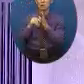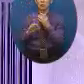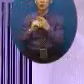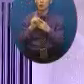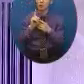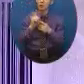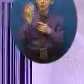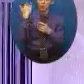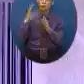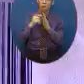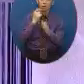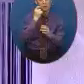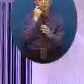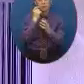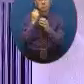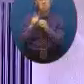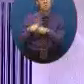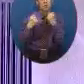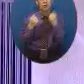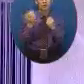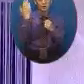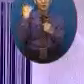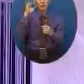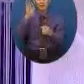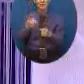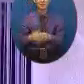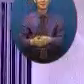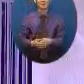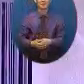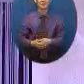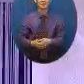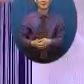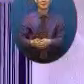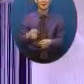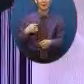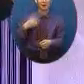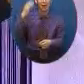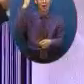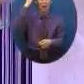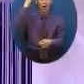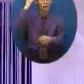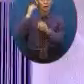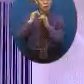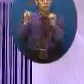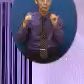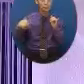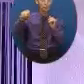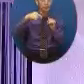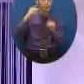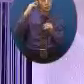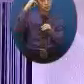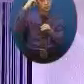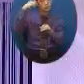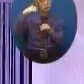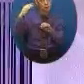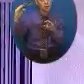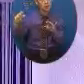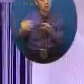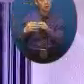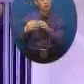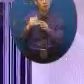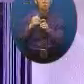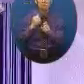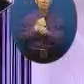사람들에게 굉장히 인기를 얻었구나라는 것을 알 수 있습니다. 그래서 우리 민족의 어떤 정서랑 맞닿는 측면이